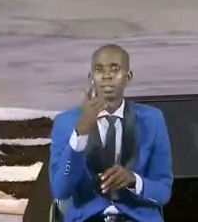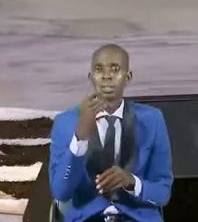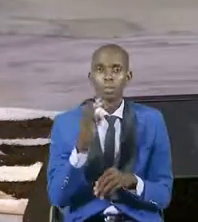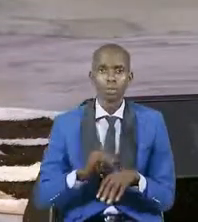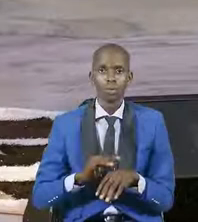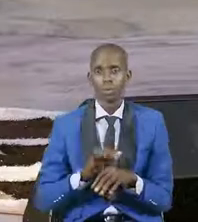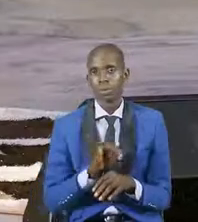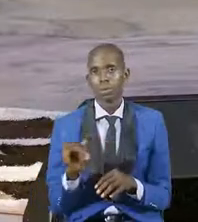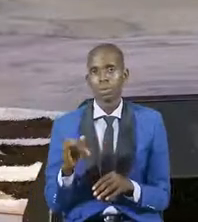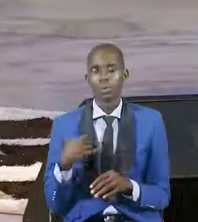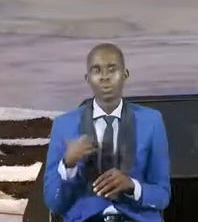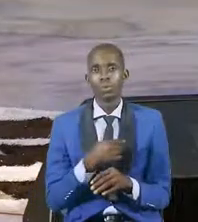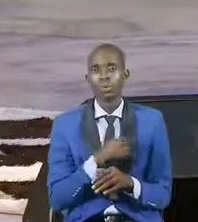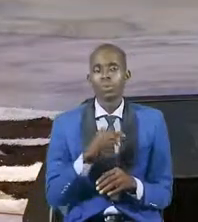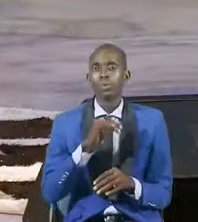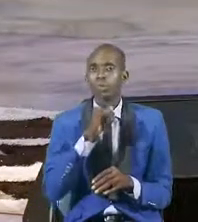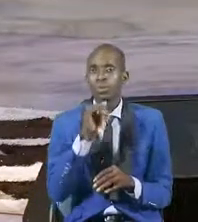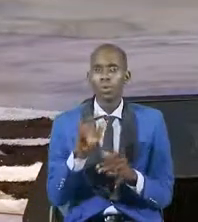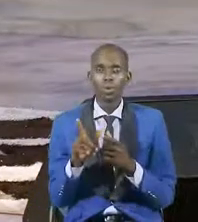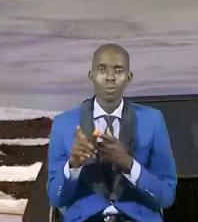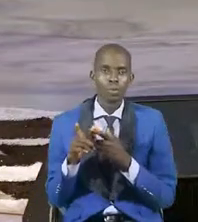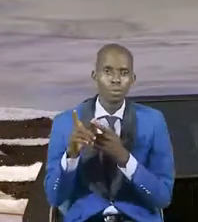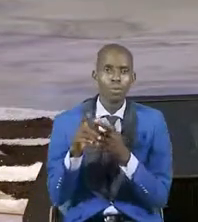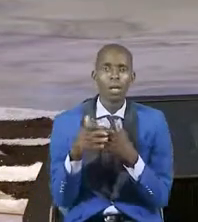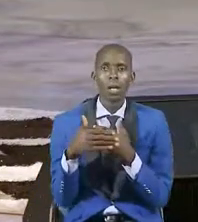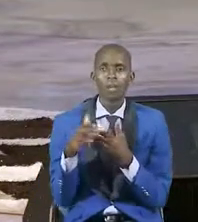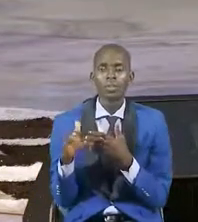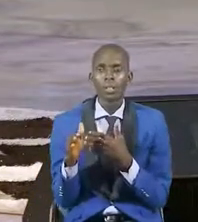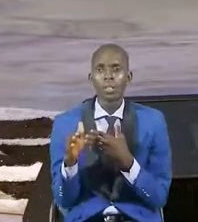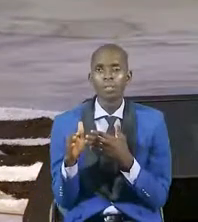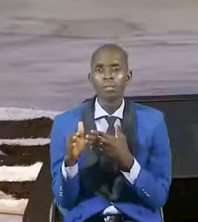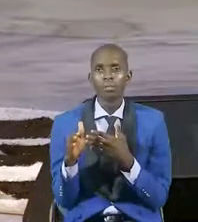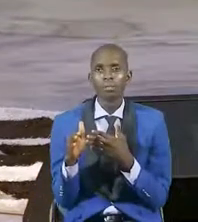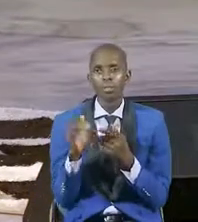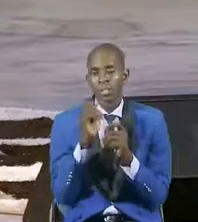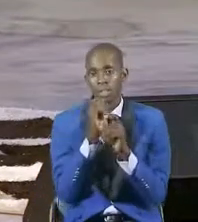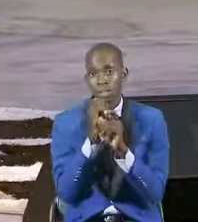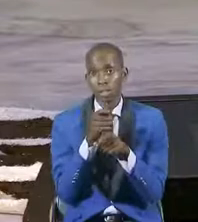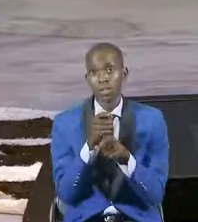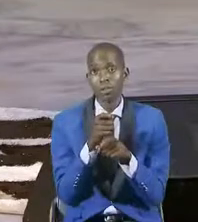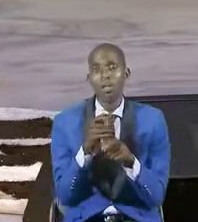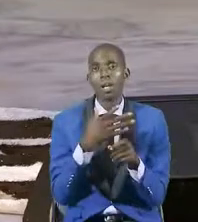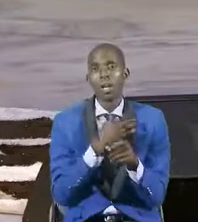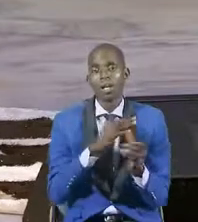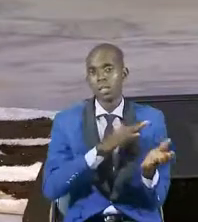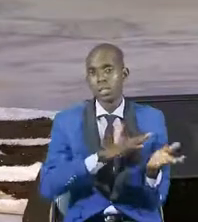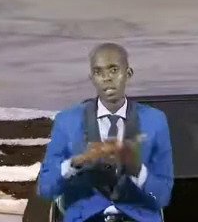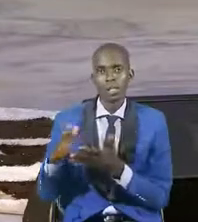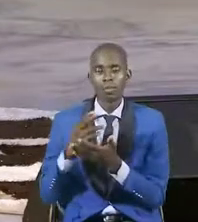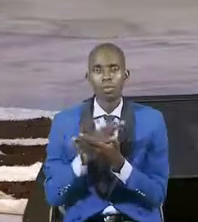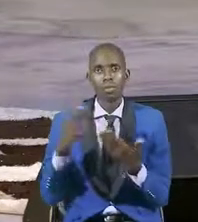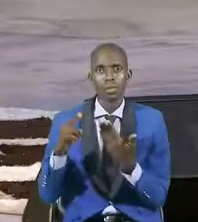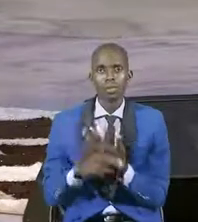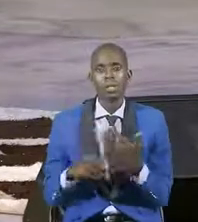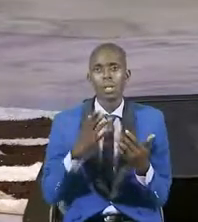a l'avertissement. Nous ne devons pas courir après les dons et abandonner